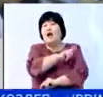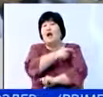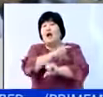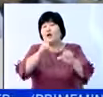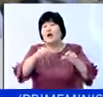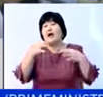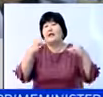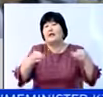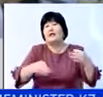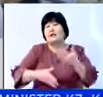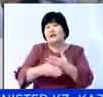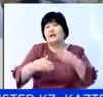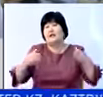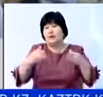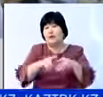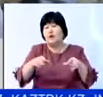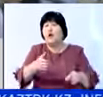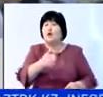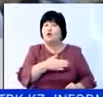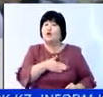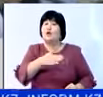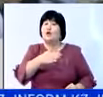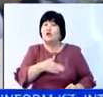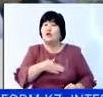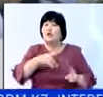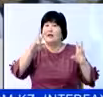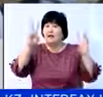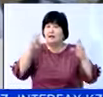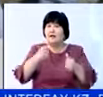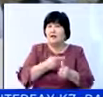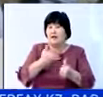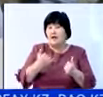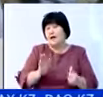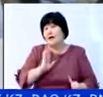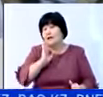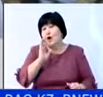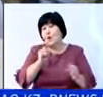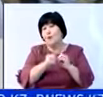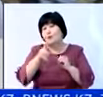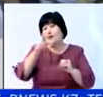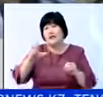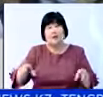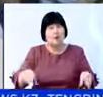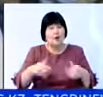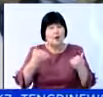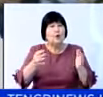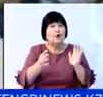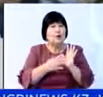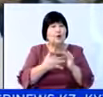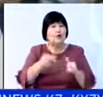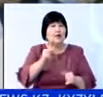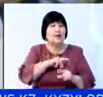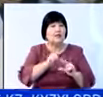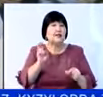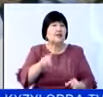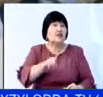тобы құралған. Оның аты бізде жүректен жүрекке деп аталады. Топ құрамында жалпы қазіргі таңда 15 адамнан құралған. Оның 9-ы биыл мекемемізге